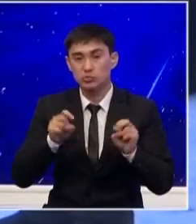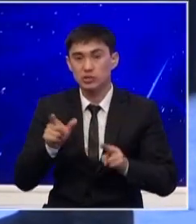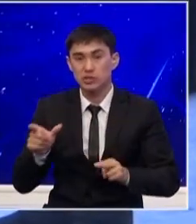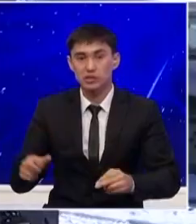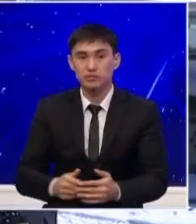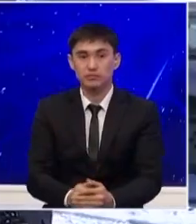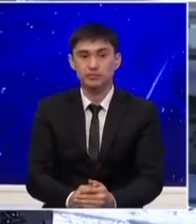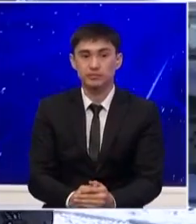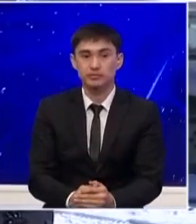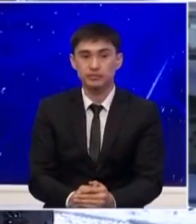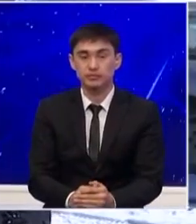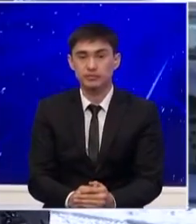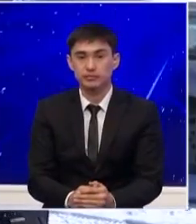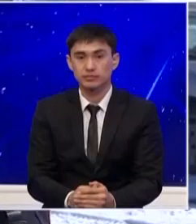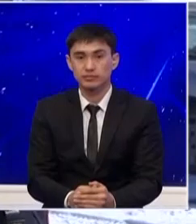специалисты.